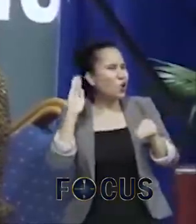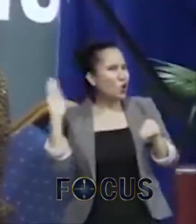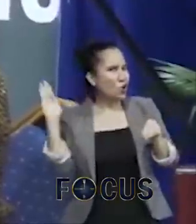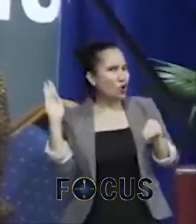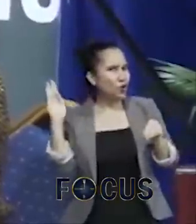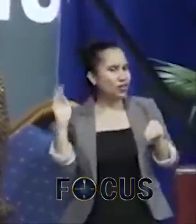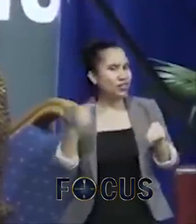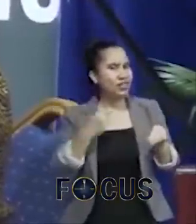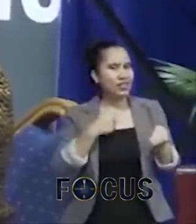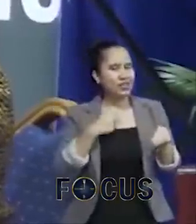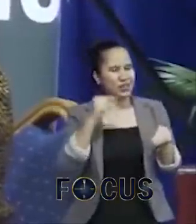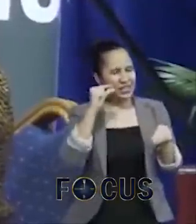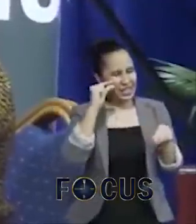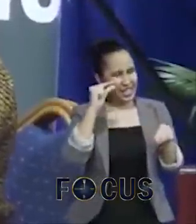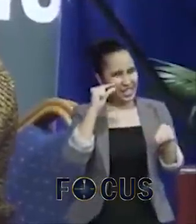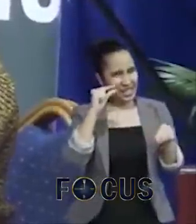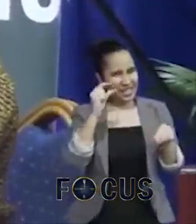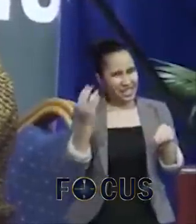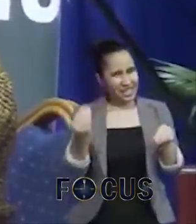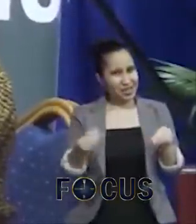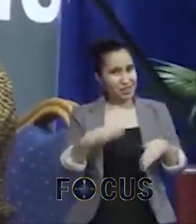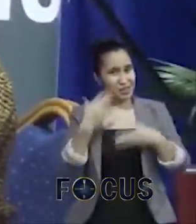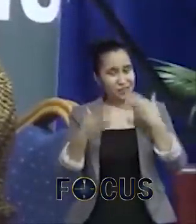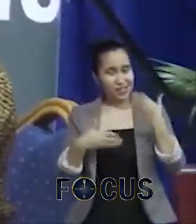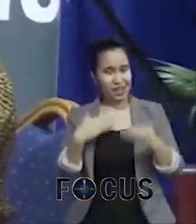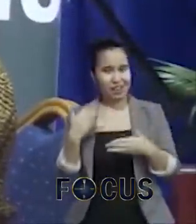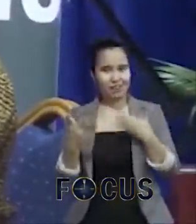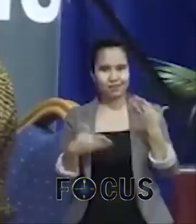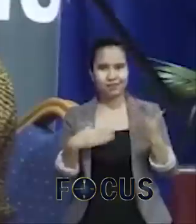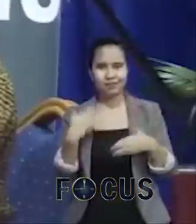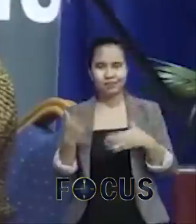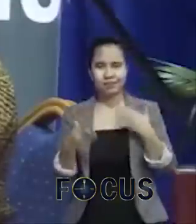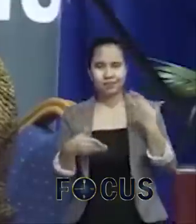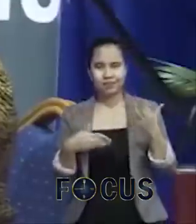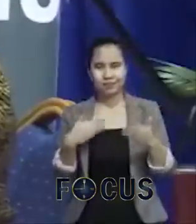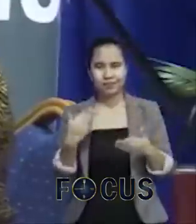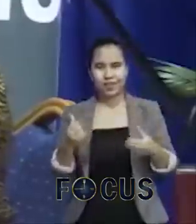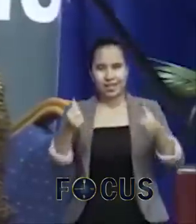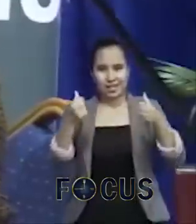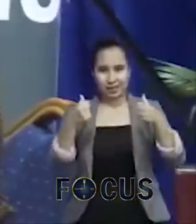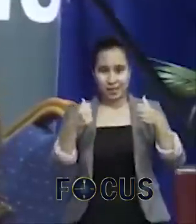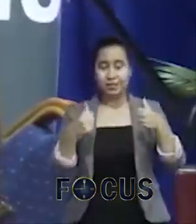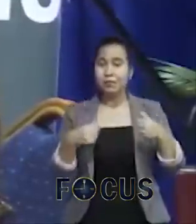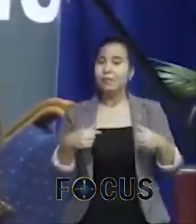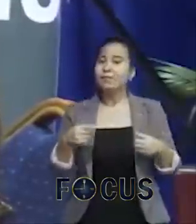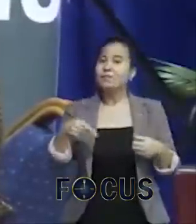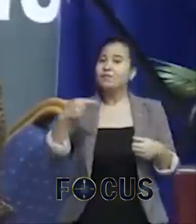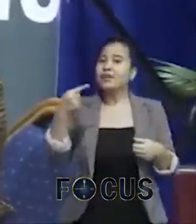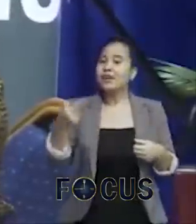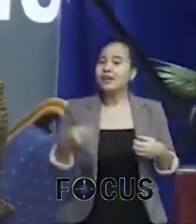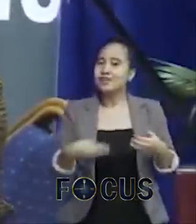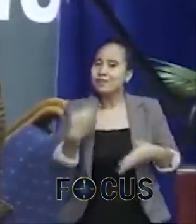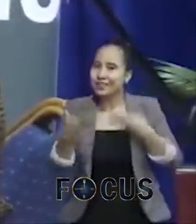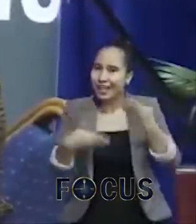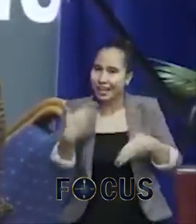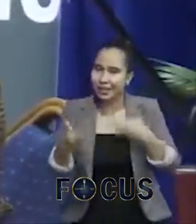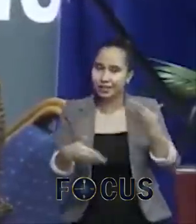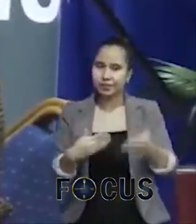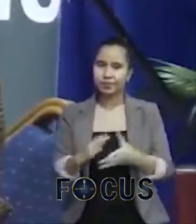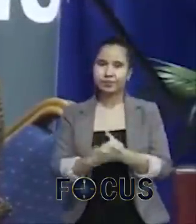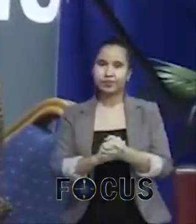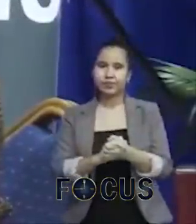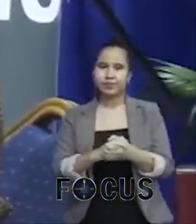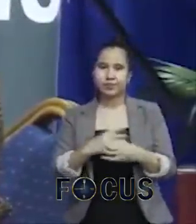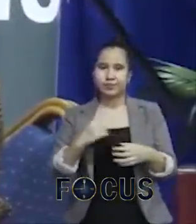weer even wil doorgeven en met nadere toelichting. Alvast moet